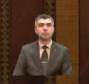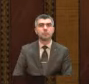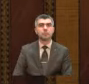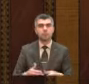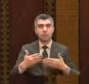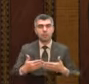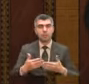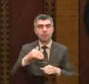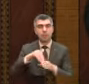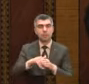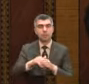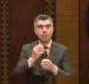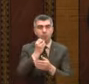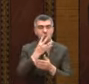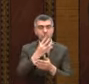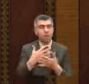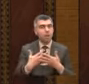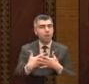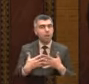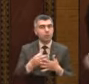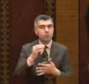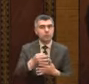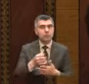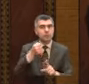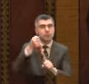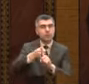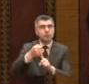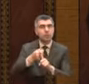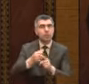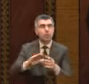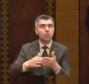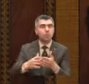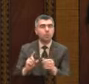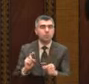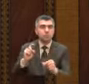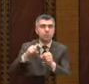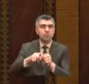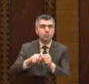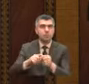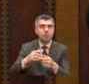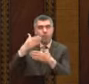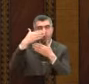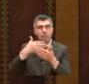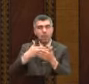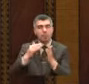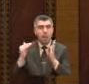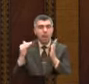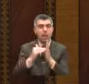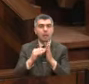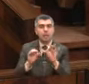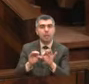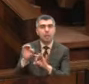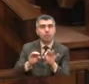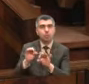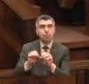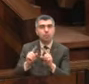الفريق الاشتراكي إلا أن نجدد اعتزازنا بالمجهودات التي انخرطت فيها بلادنا خلال السنوات الأخيرة في مجال استراتيجية